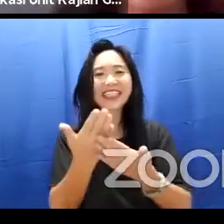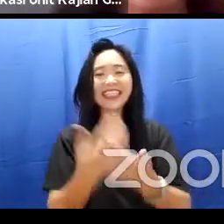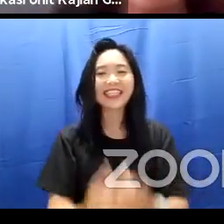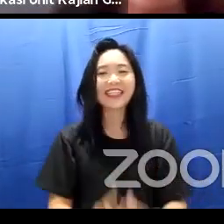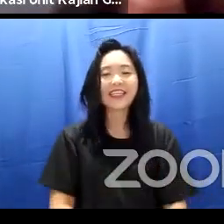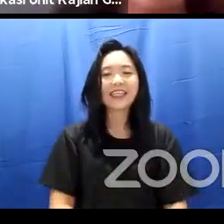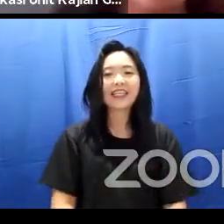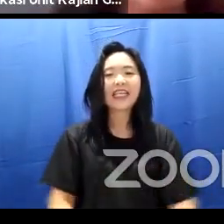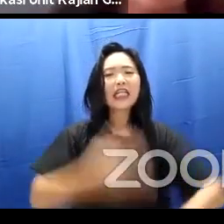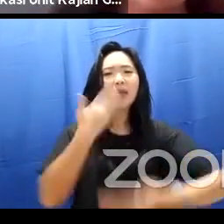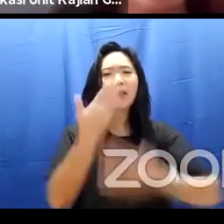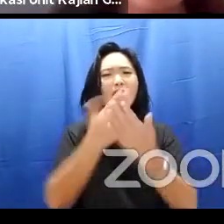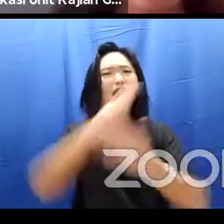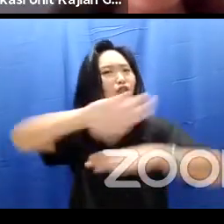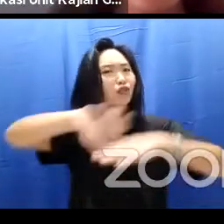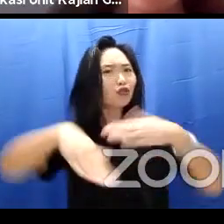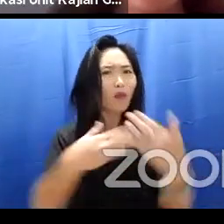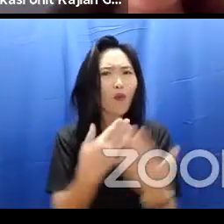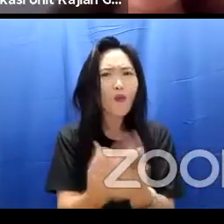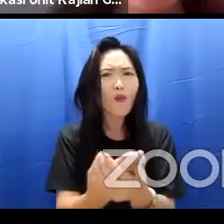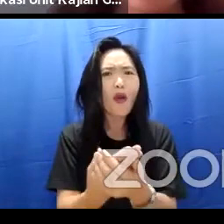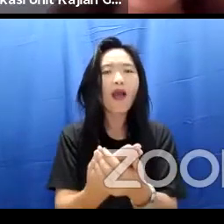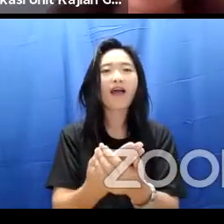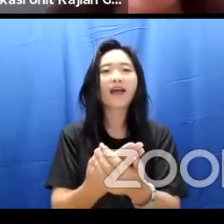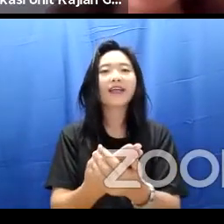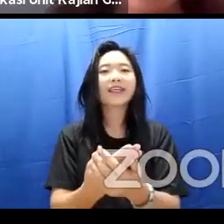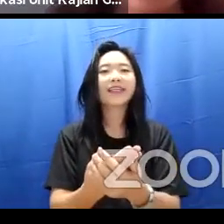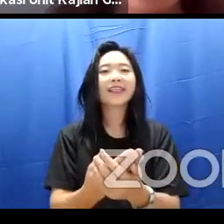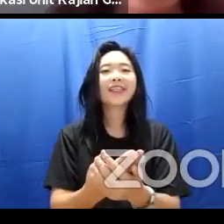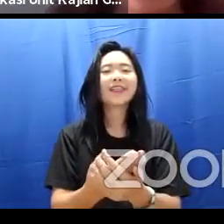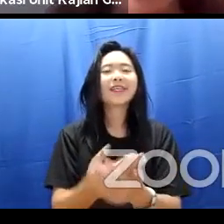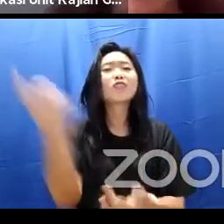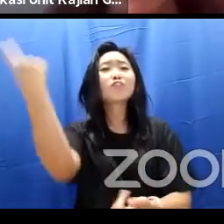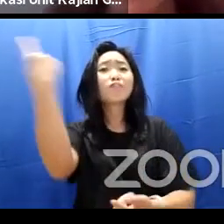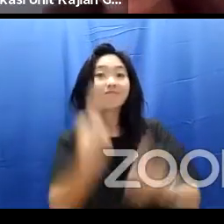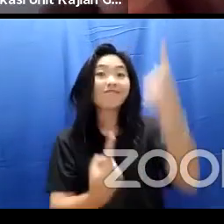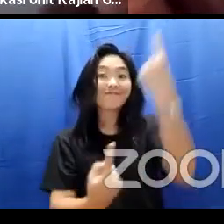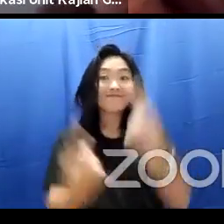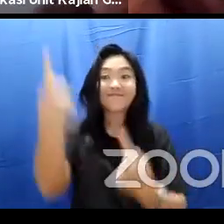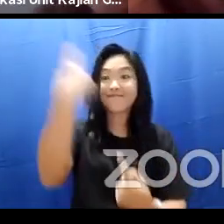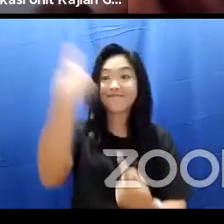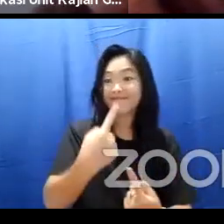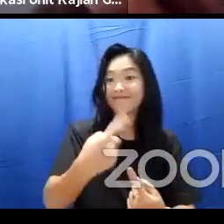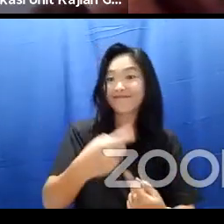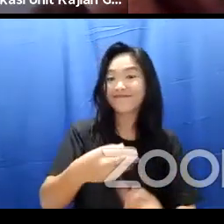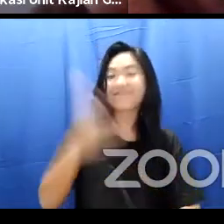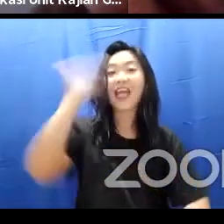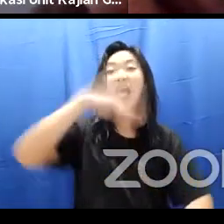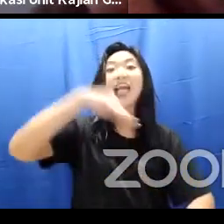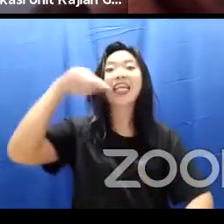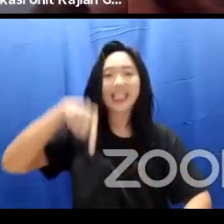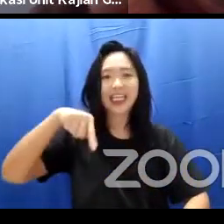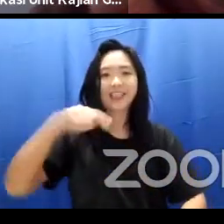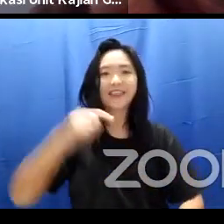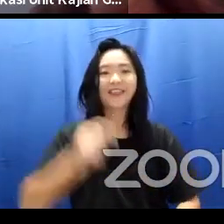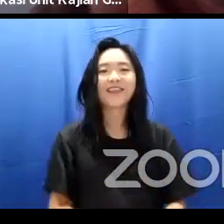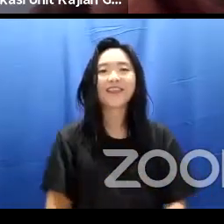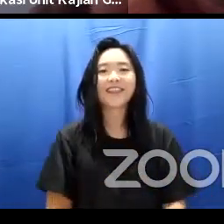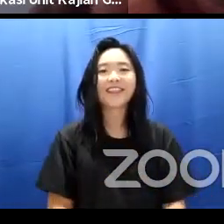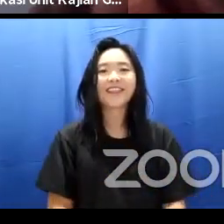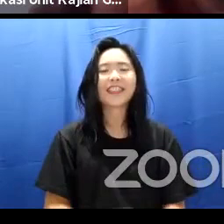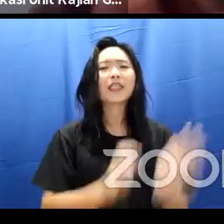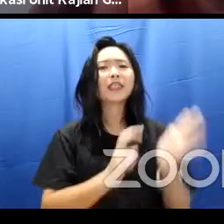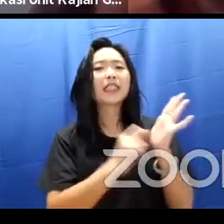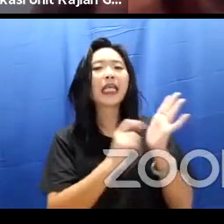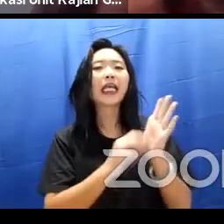kepada semua audience, Anda semua yang sudah bergabung di Zoom Meeting Let's Talk seri ke-19. Dan terima kasih juga